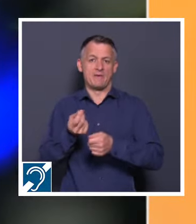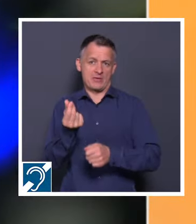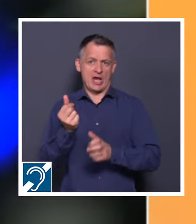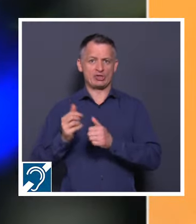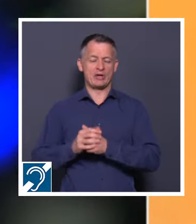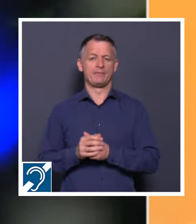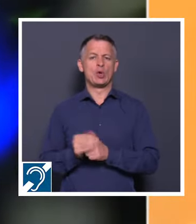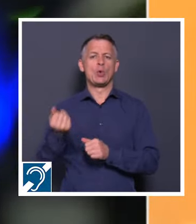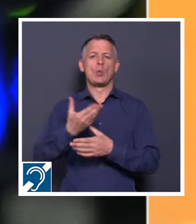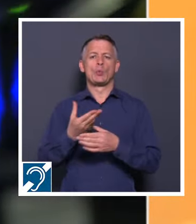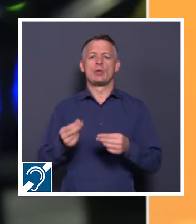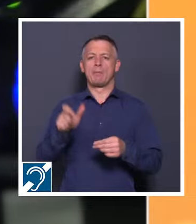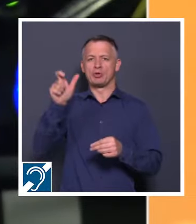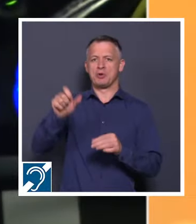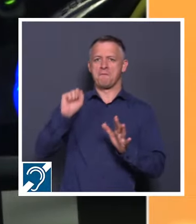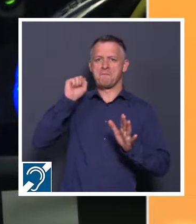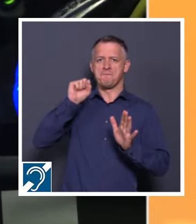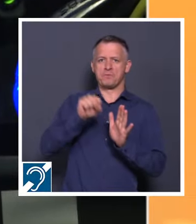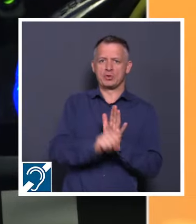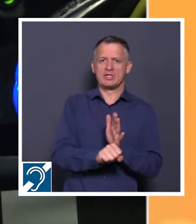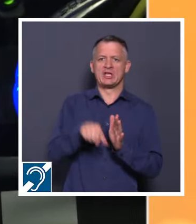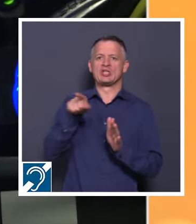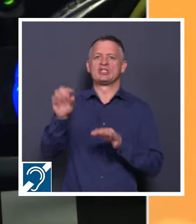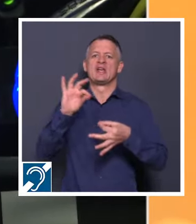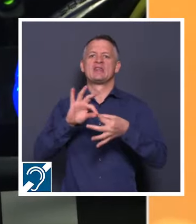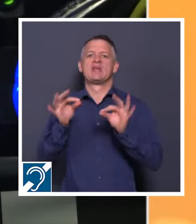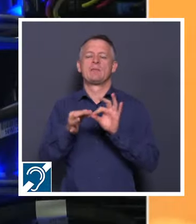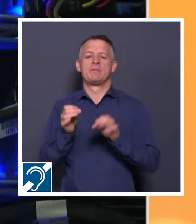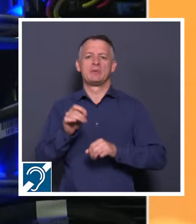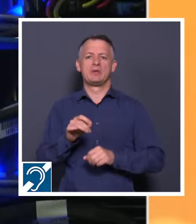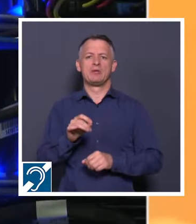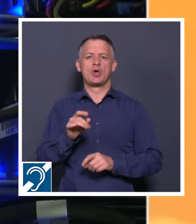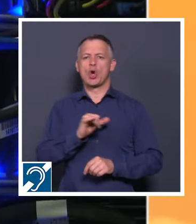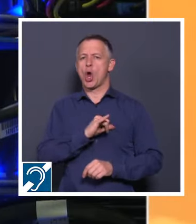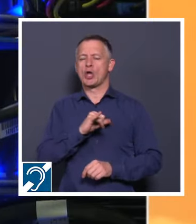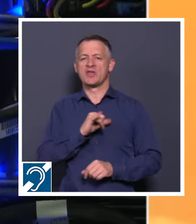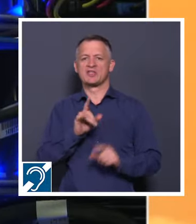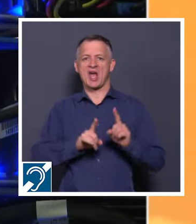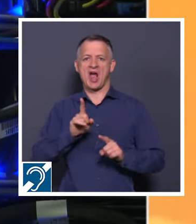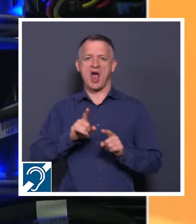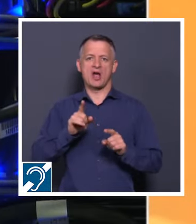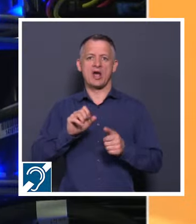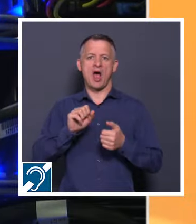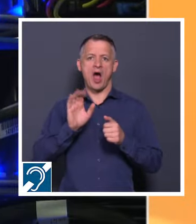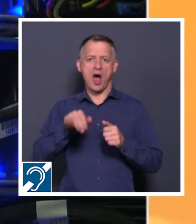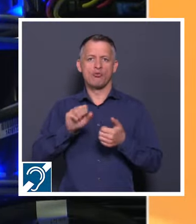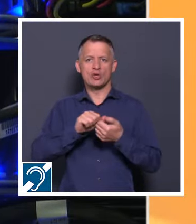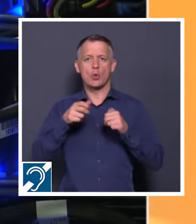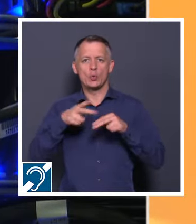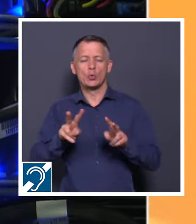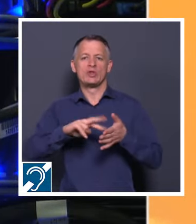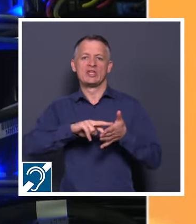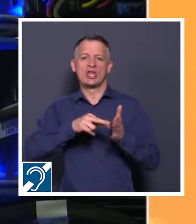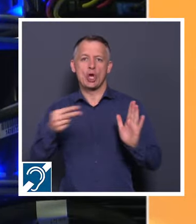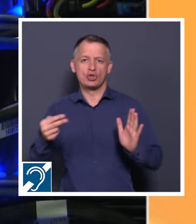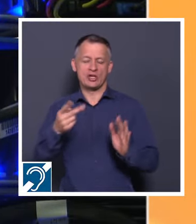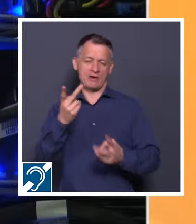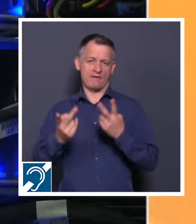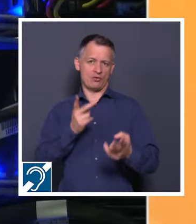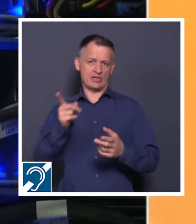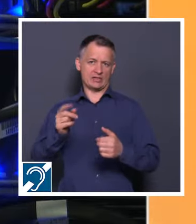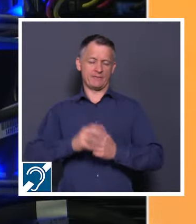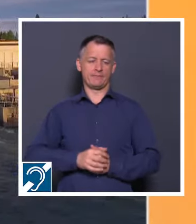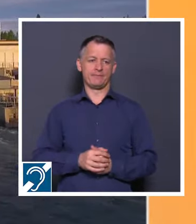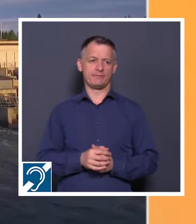Deci sunt foarte mulți forțați să utilizeze termenul ăsta, chiar dacă nu au tehnologia să o folosească. O să dau acum un